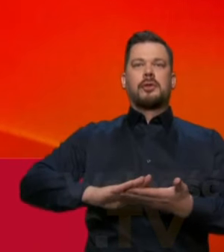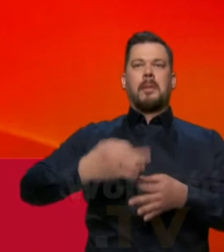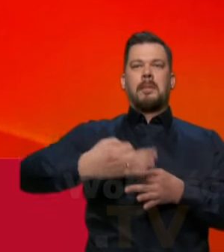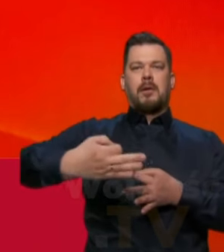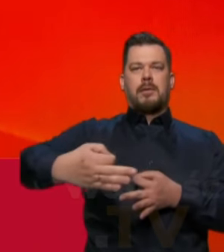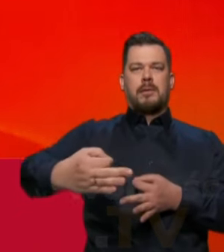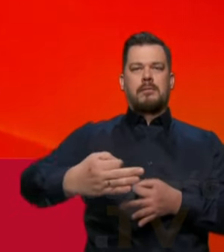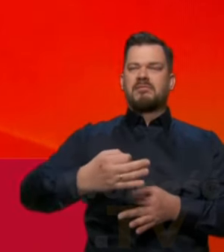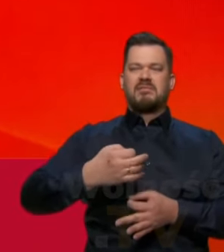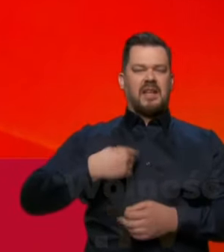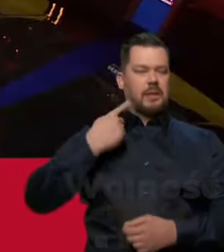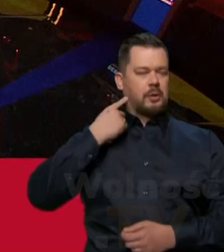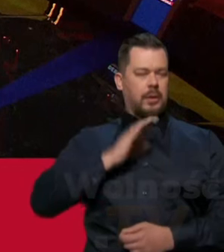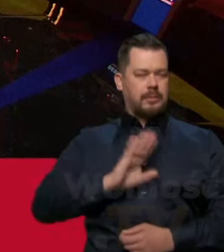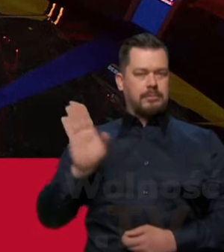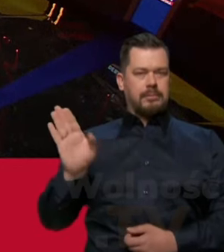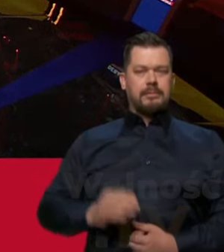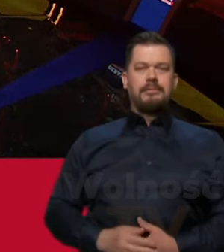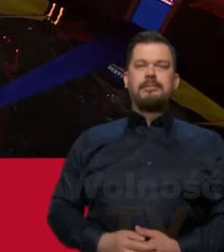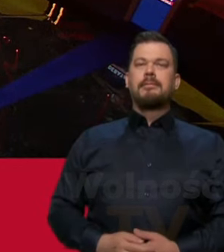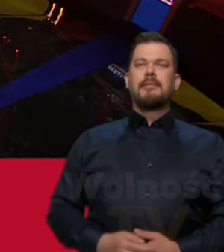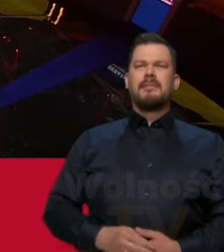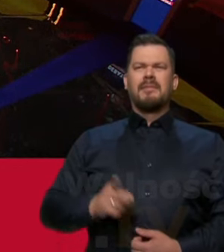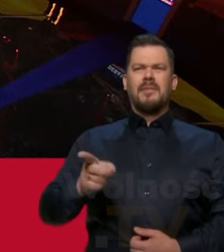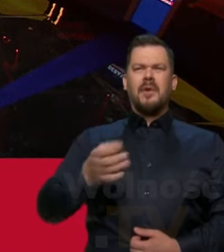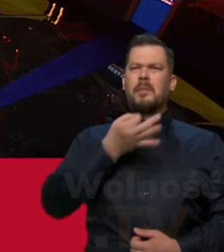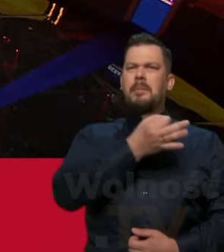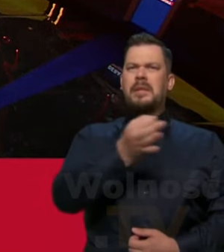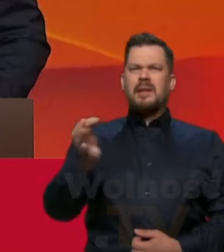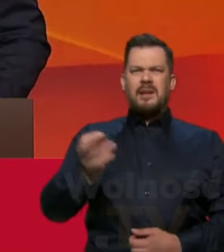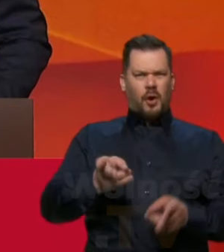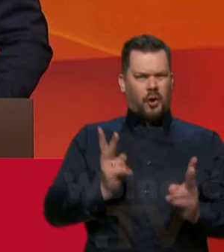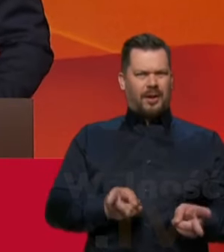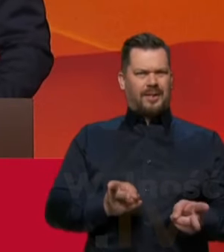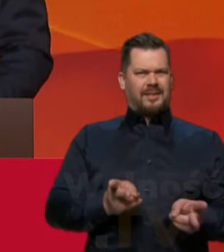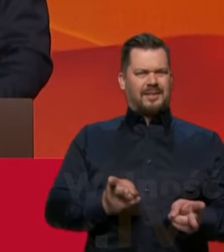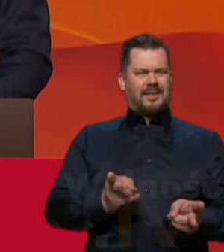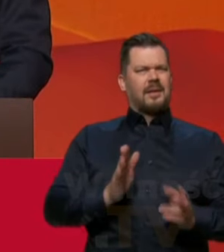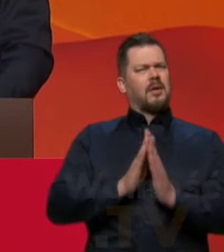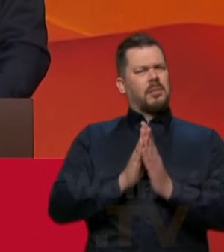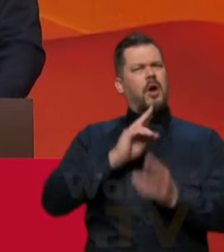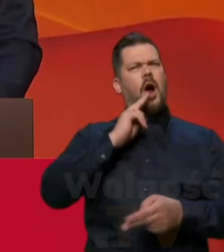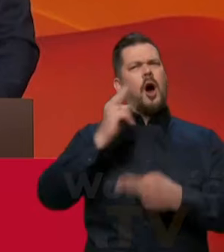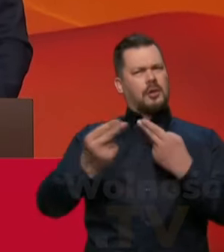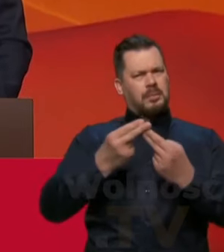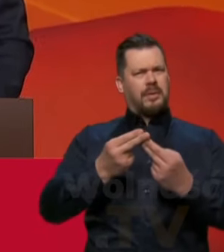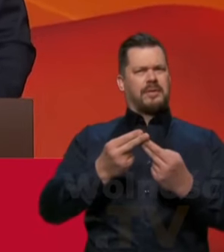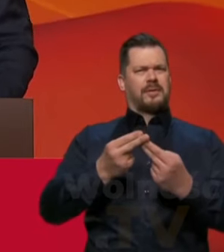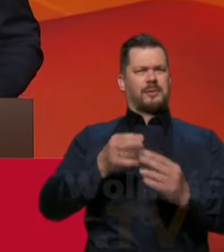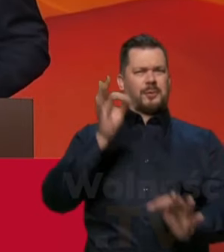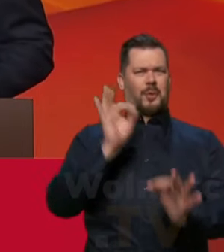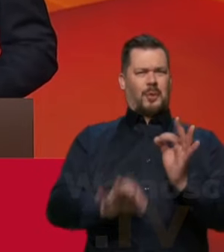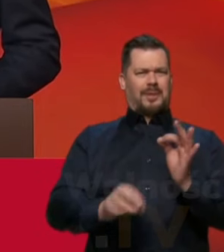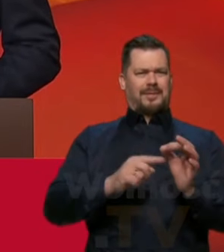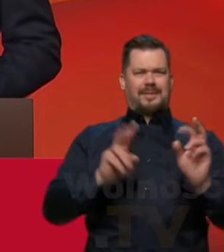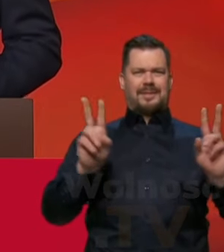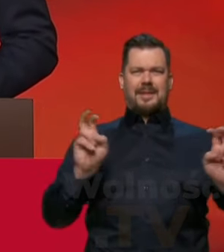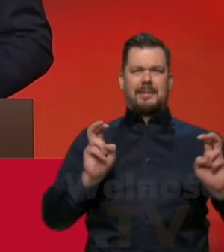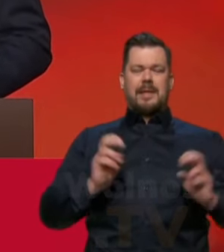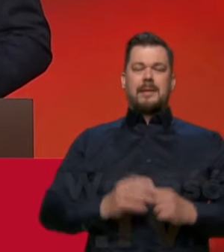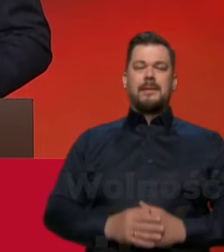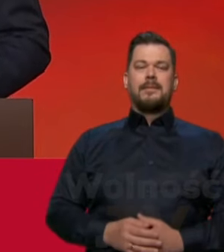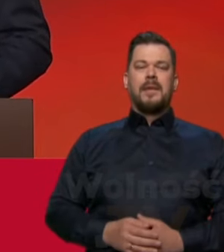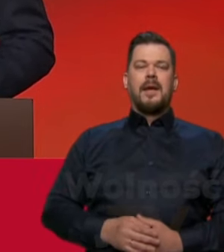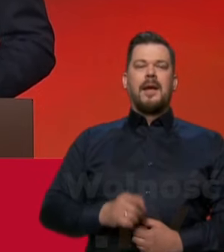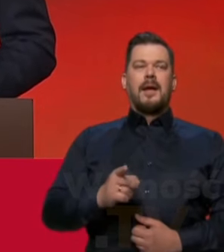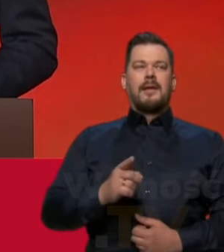i koniec. Dziękujemy. Przypominamy, że pytania są bardzo konkretne i prosimy o to, aby jednak na nie odpowiadać. I aby